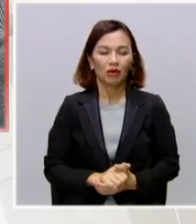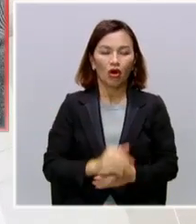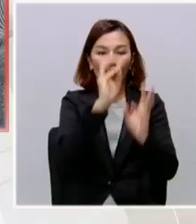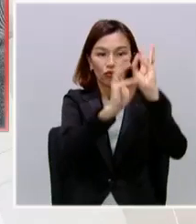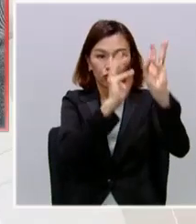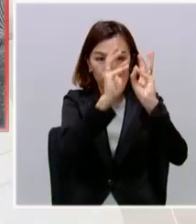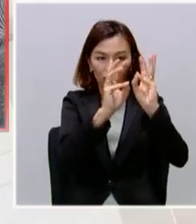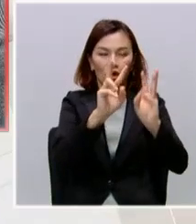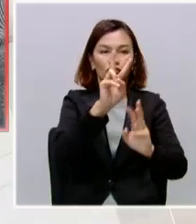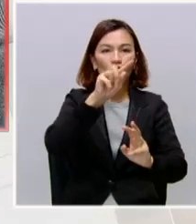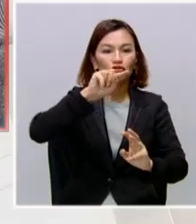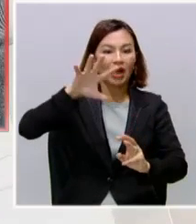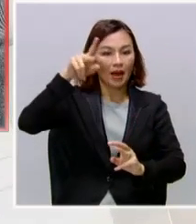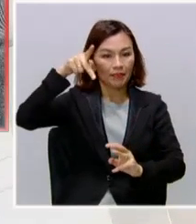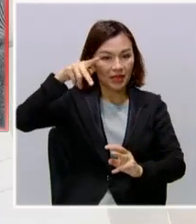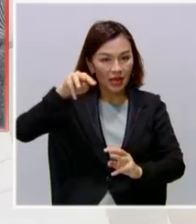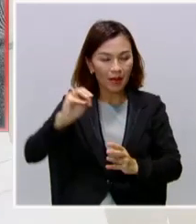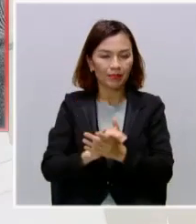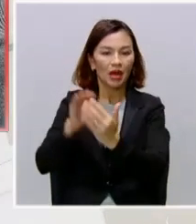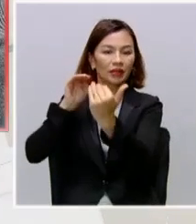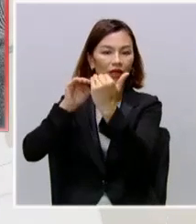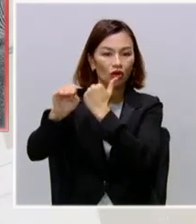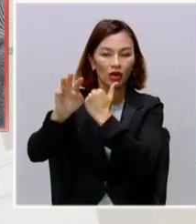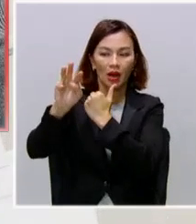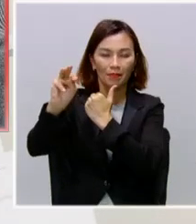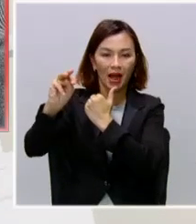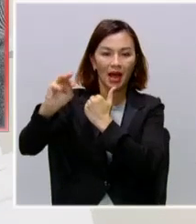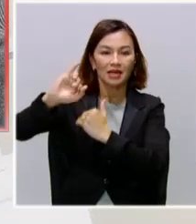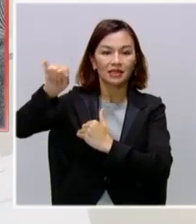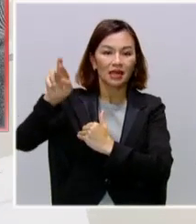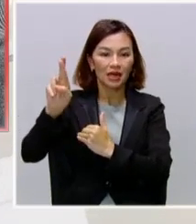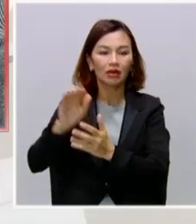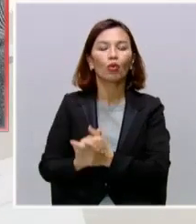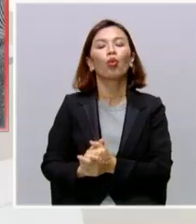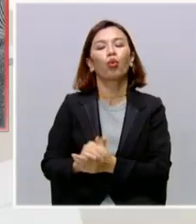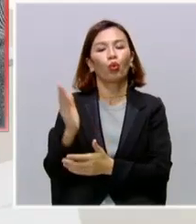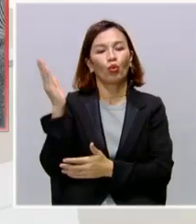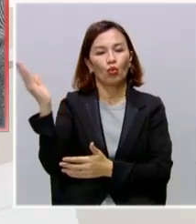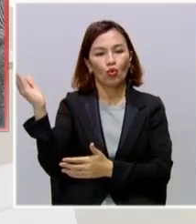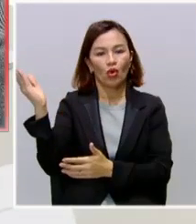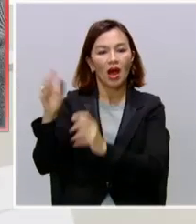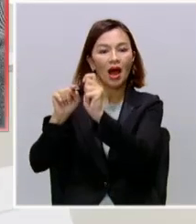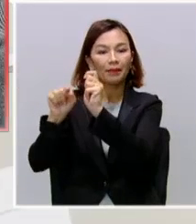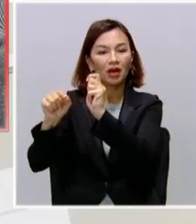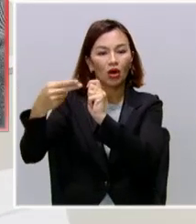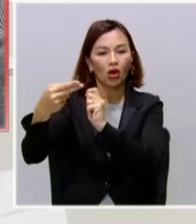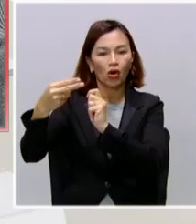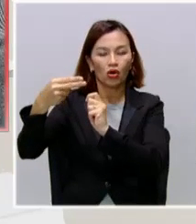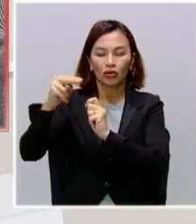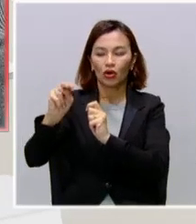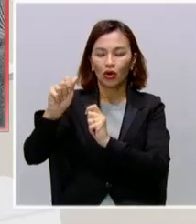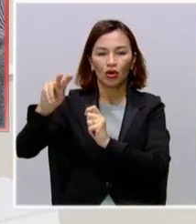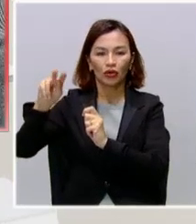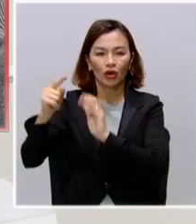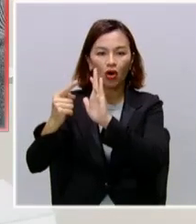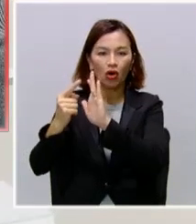2.5สูงที่สุดอยู่ที่ริมถนนมาเจริญเพชรเกษม 81ครับอยู่ที่เขตหนองแขมครับตัวเลขออกมา